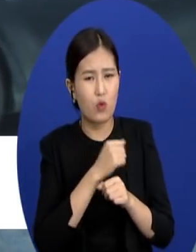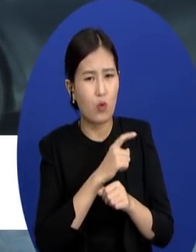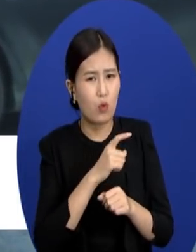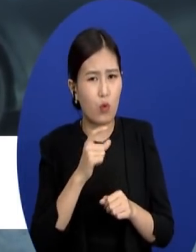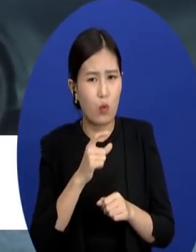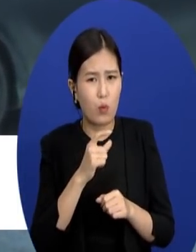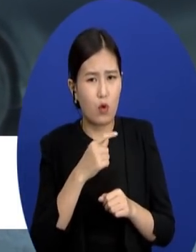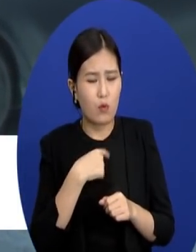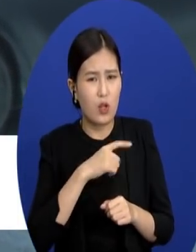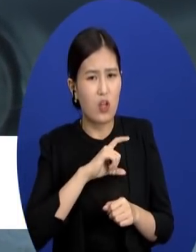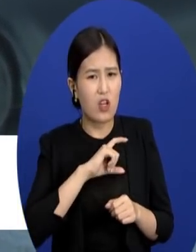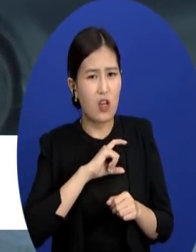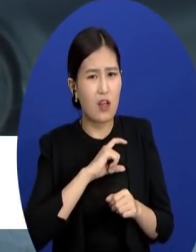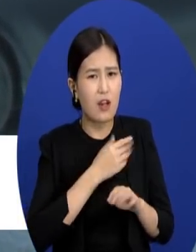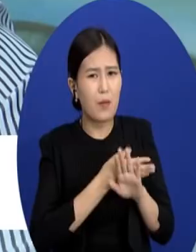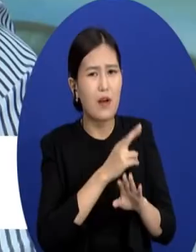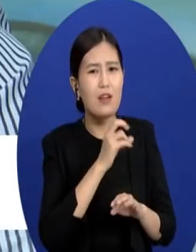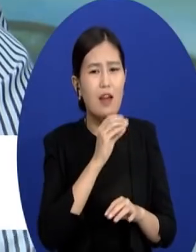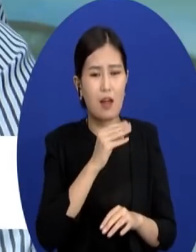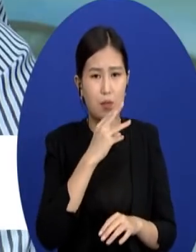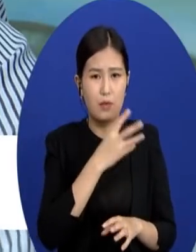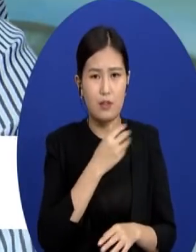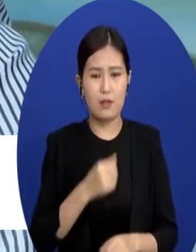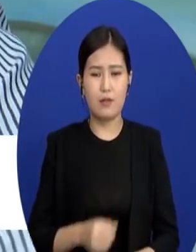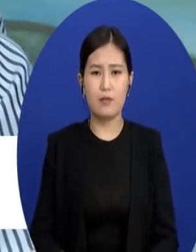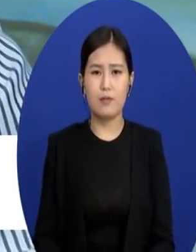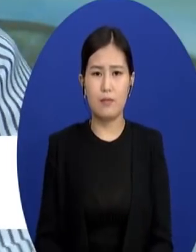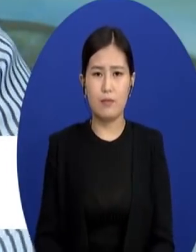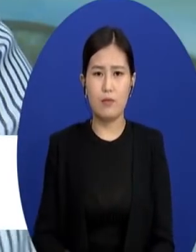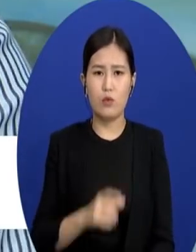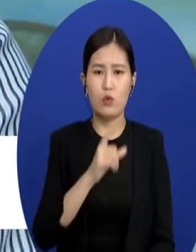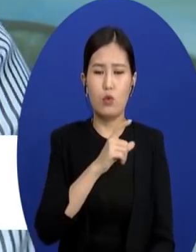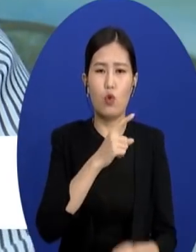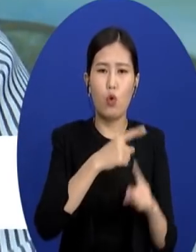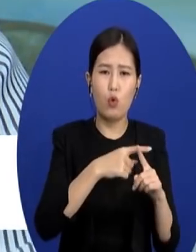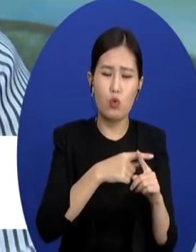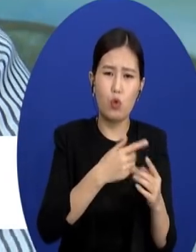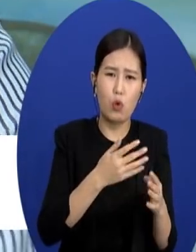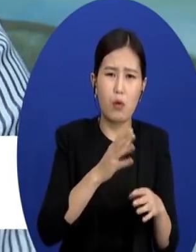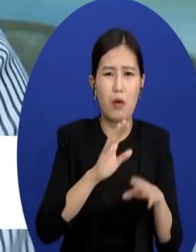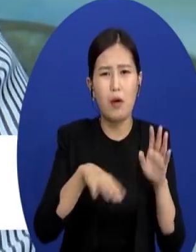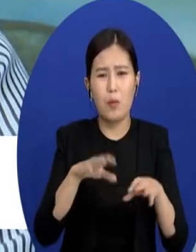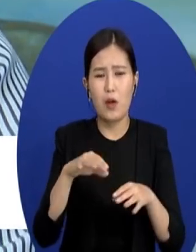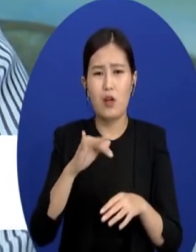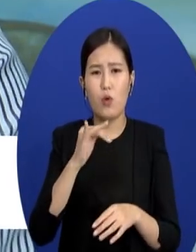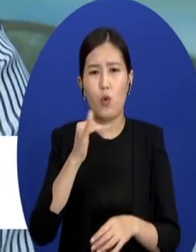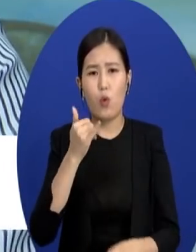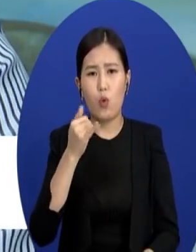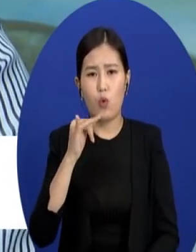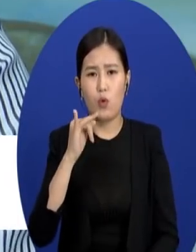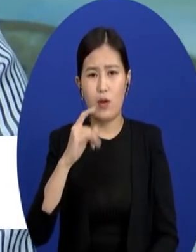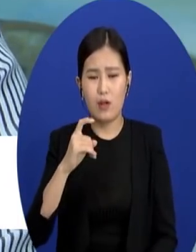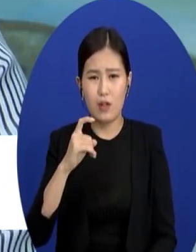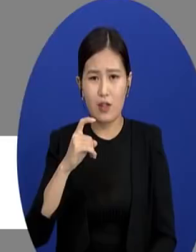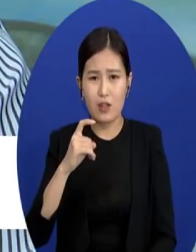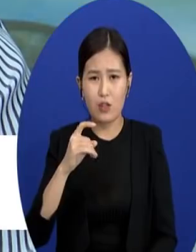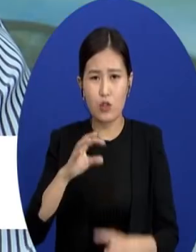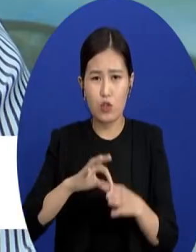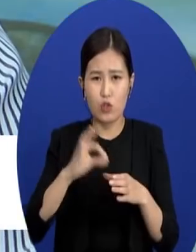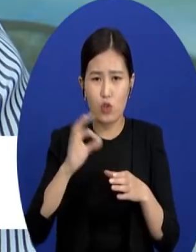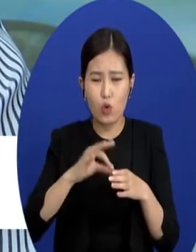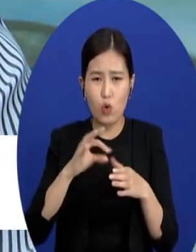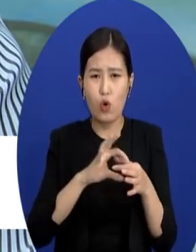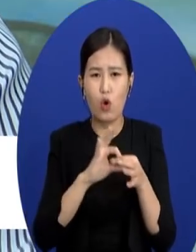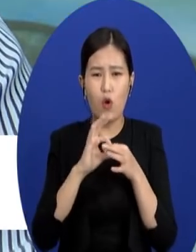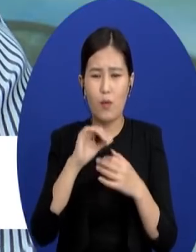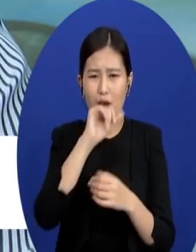юм бэ гэдгийг бид мөн хуйлчаас тодруулсан юм. Орон нутгийн сонгуульч ихгүй их хурлын сонгуультай холбогдуулаад ийм асуудлууд гарч байгаа. Ковидын